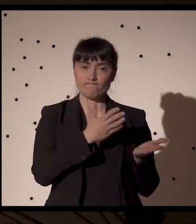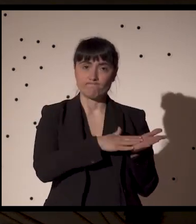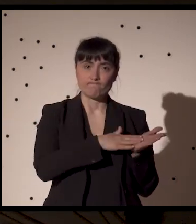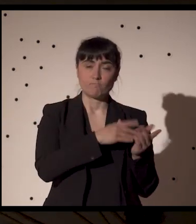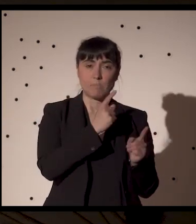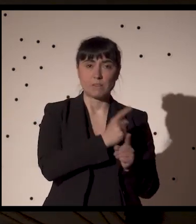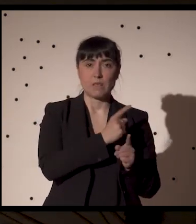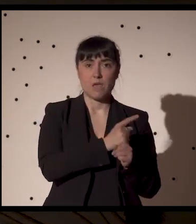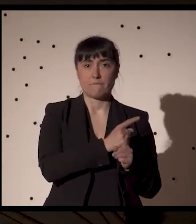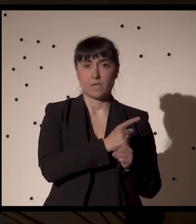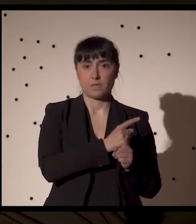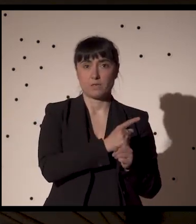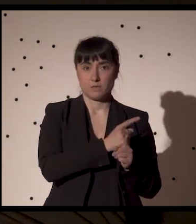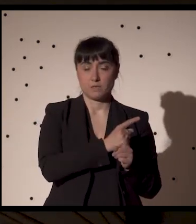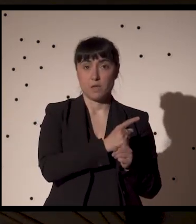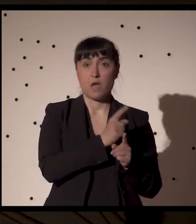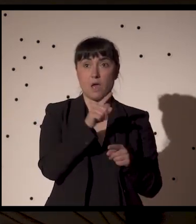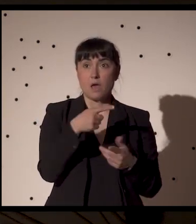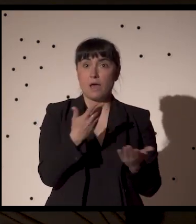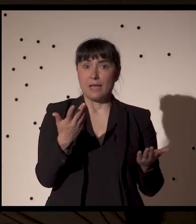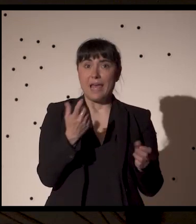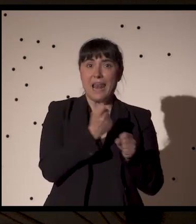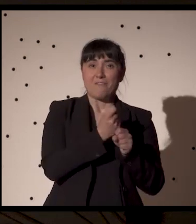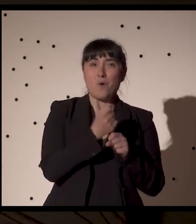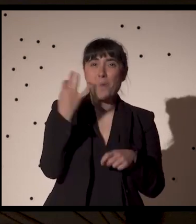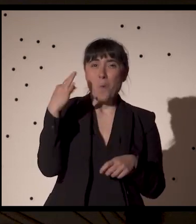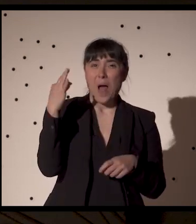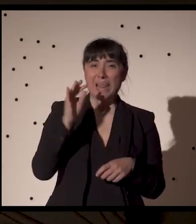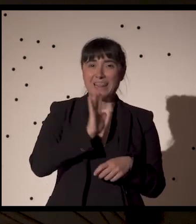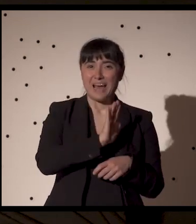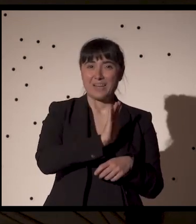e conoscendo soprattutto la qualità del lavoro di Salvatore